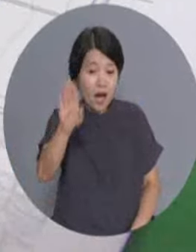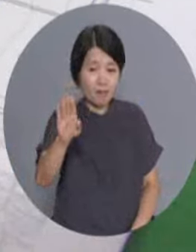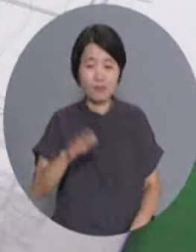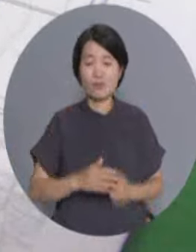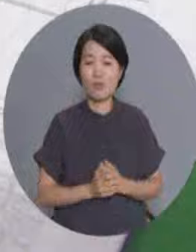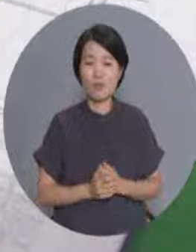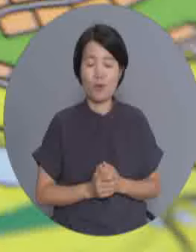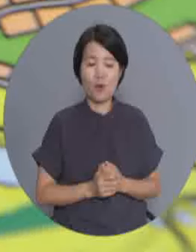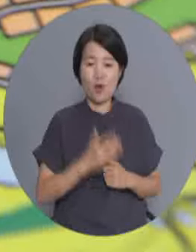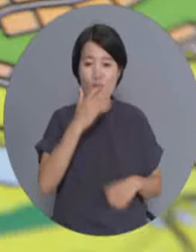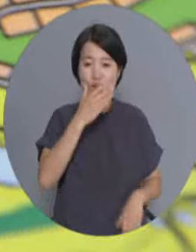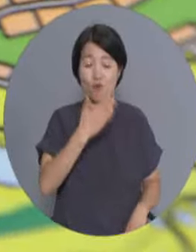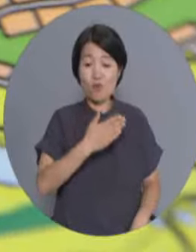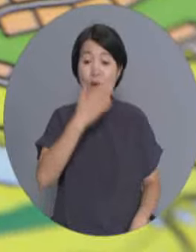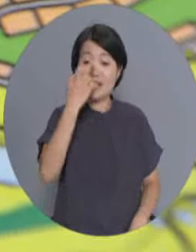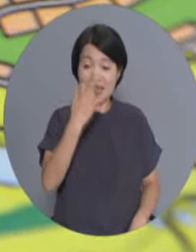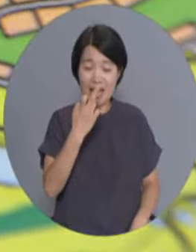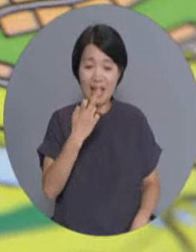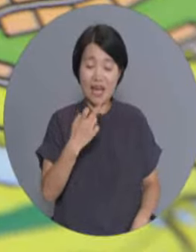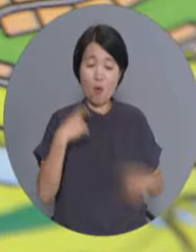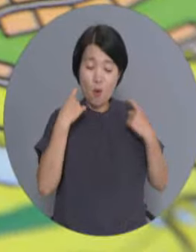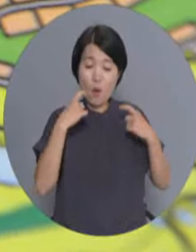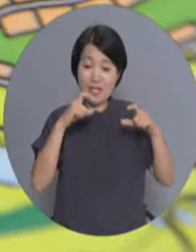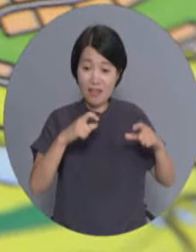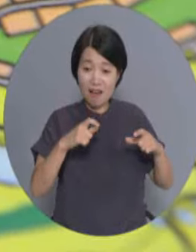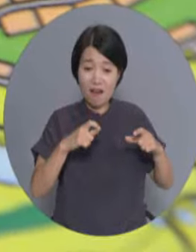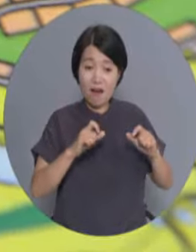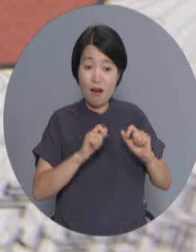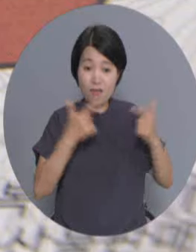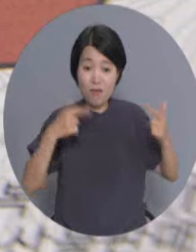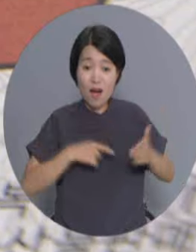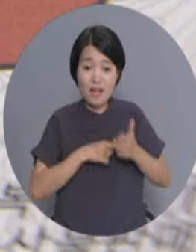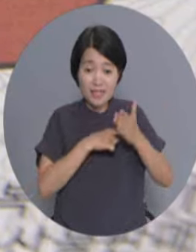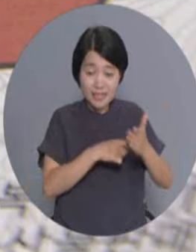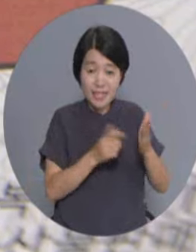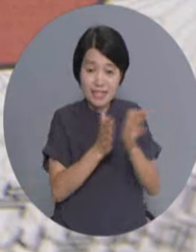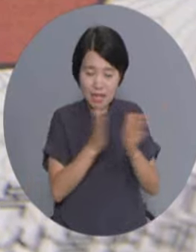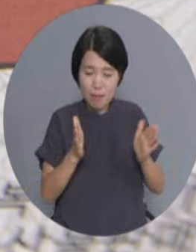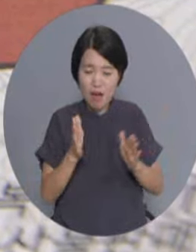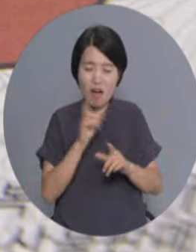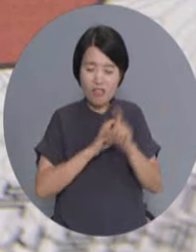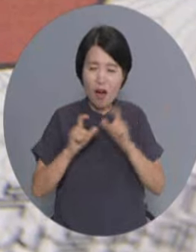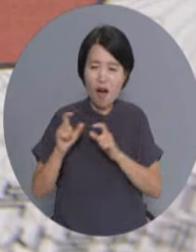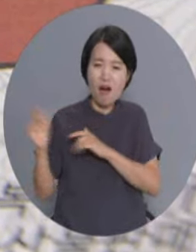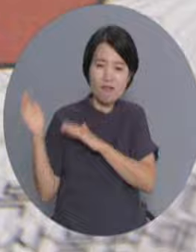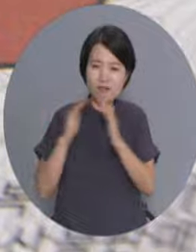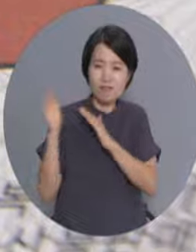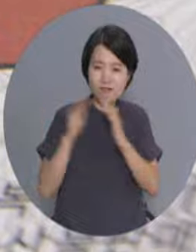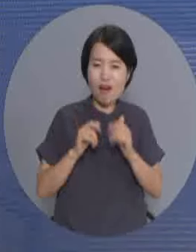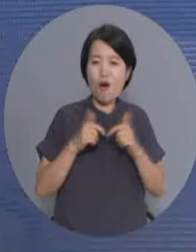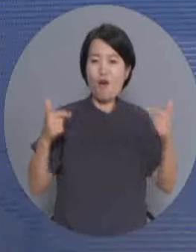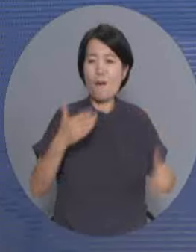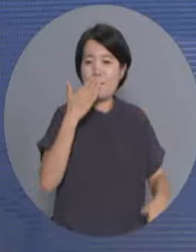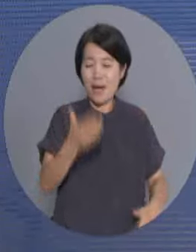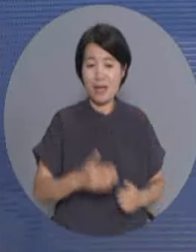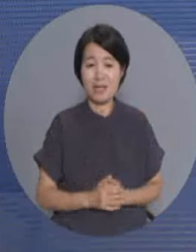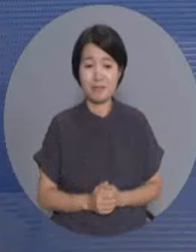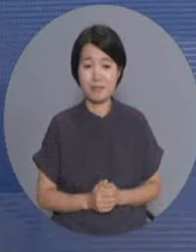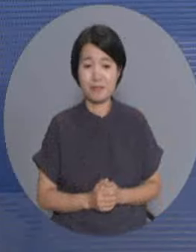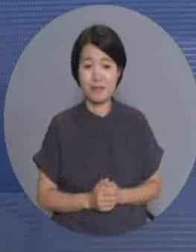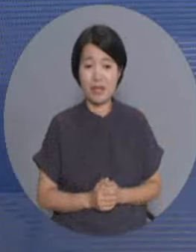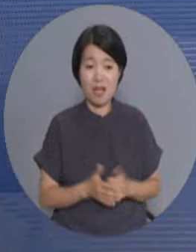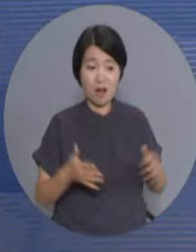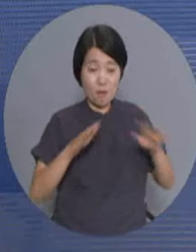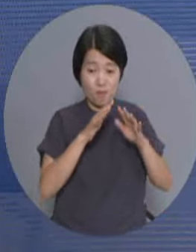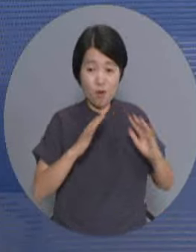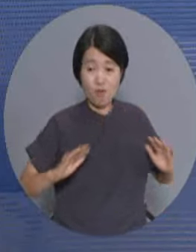전략사업들이 본격적으로 추진되면 시 인구 증가에 더 큰 촉매제가 될 수 있을 것으로 전망하고 있습니다. 크게는 건설하게